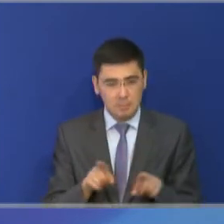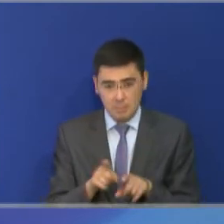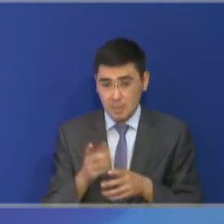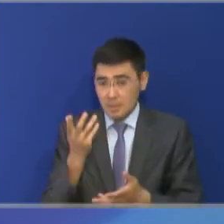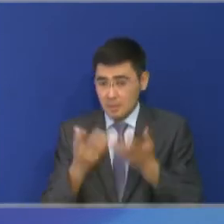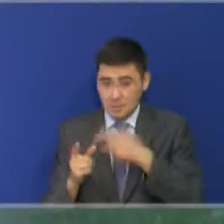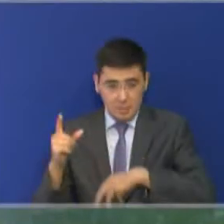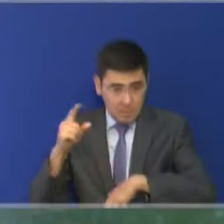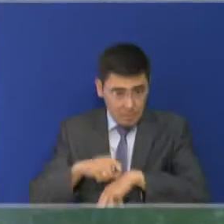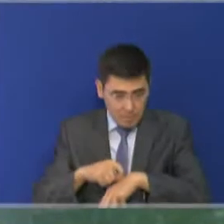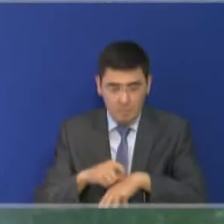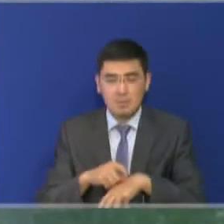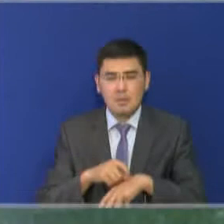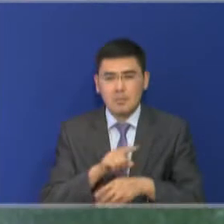керек.